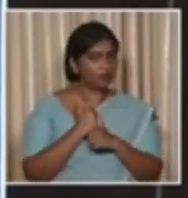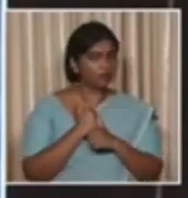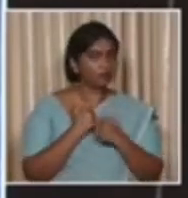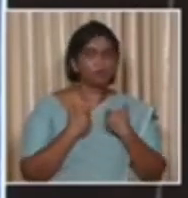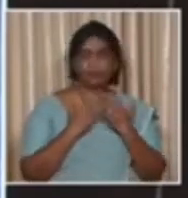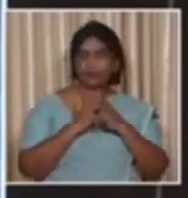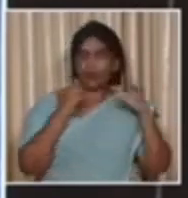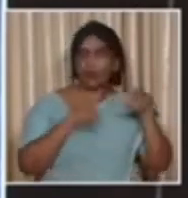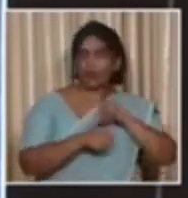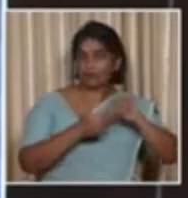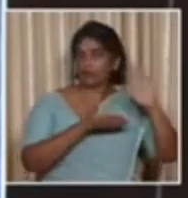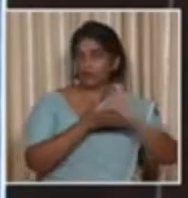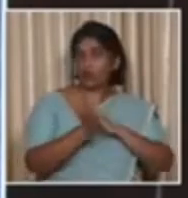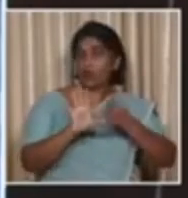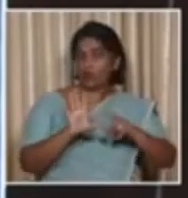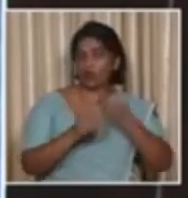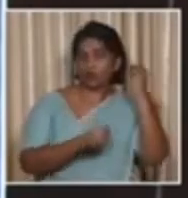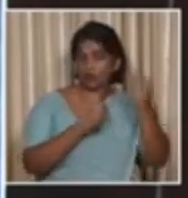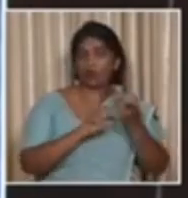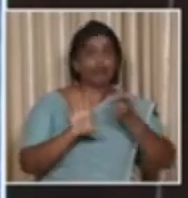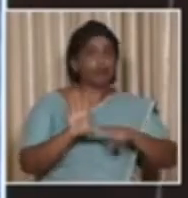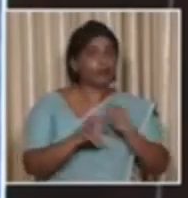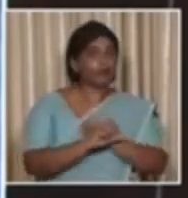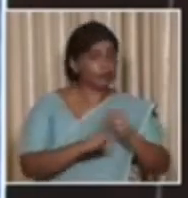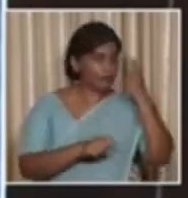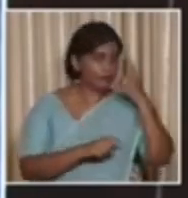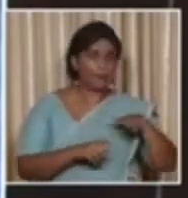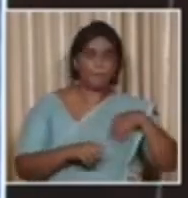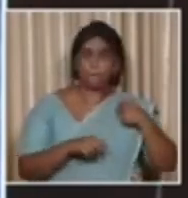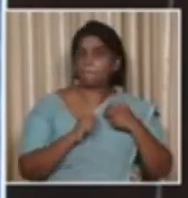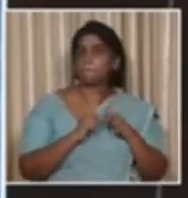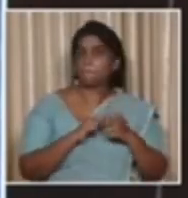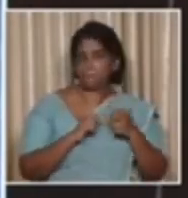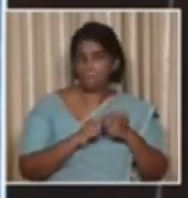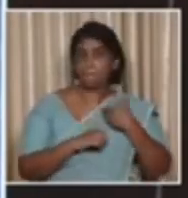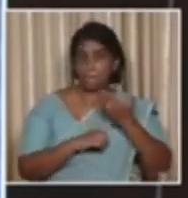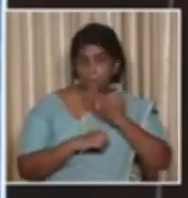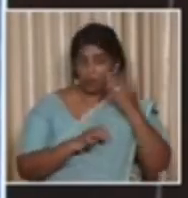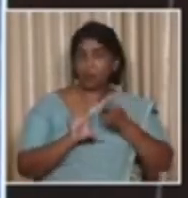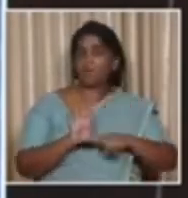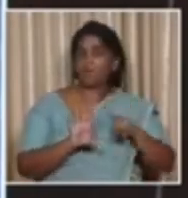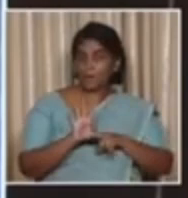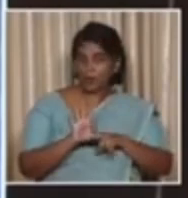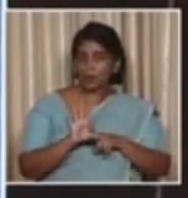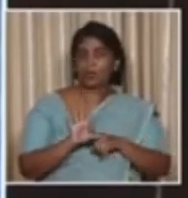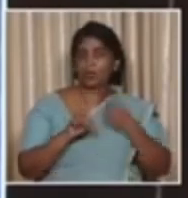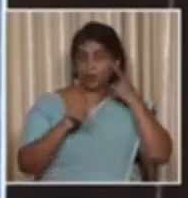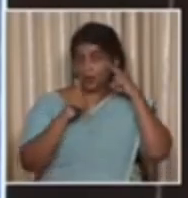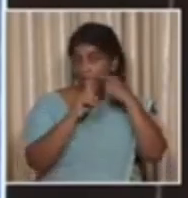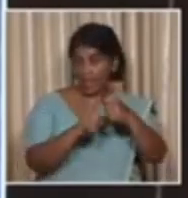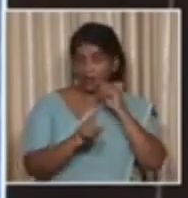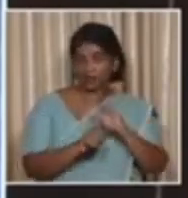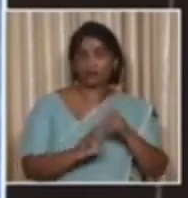අපිට බොහෝ ආයතන තියෙනවා මේ අයට පුහුණුව දෙන්න. මේ පුහුණුව නැතිකම තමයි ප්‍රධානම ගැටලුව තියෙන්නේ. අපිට පුළුවන් නම් පුහුණුව ටාගට් කරපු